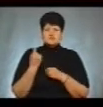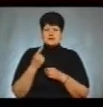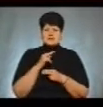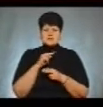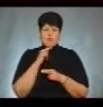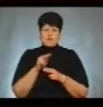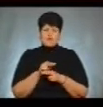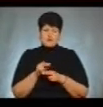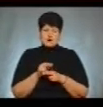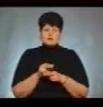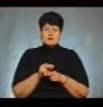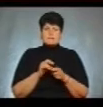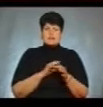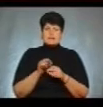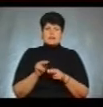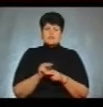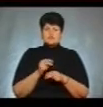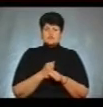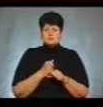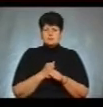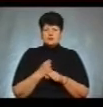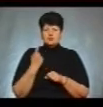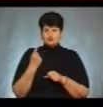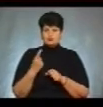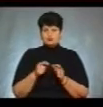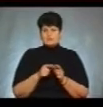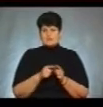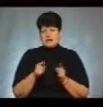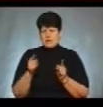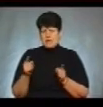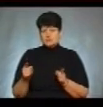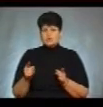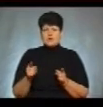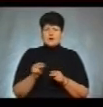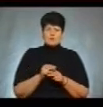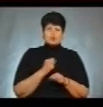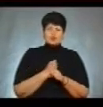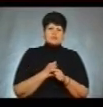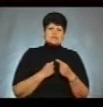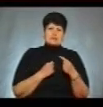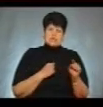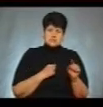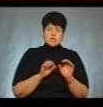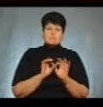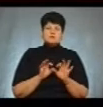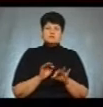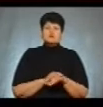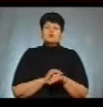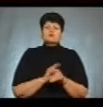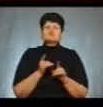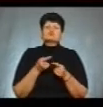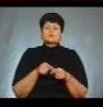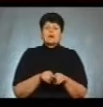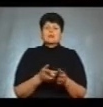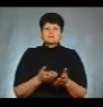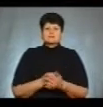зауваження «Ні в року». Проєкт на ремонт розроблений на одну ділянку, а ремонти робляться на іншій. Поясніть, будь ласка, чому так